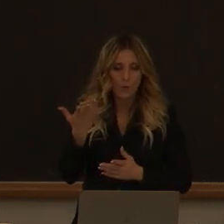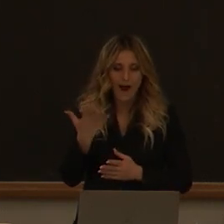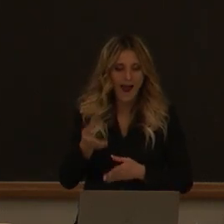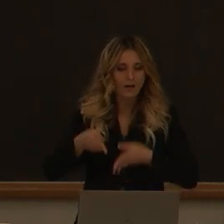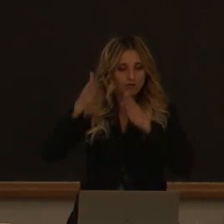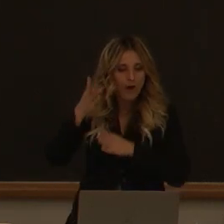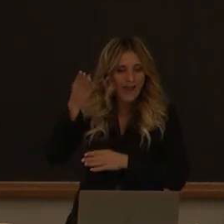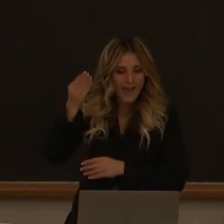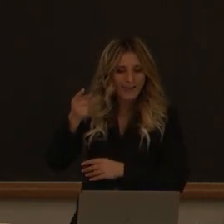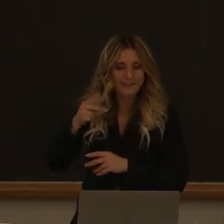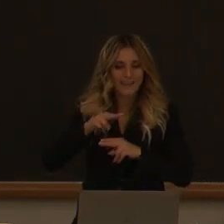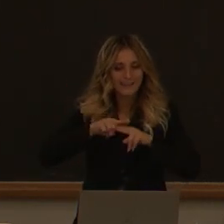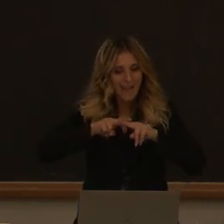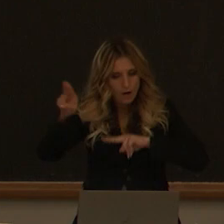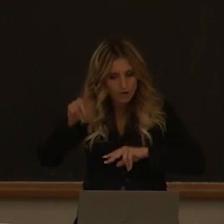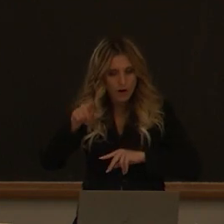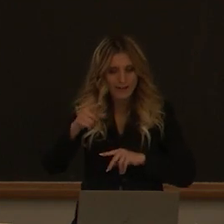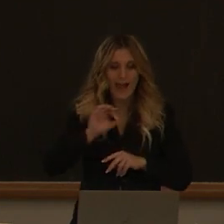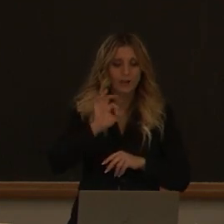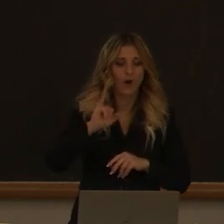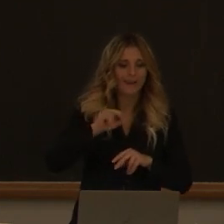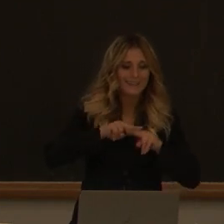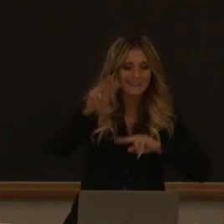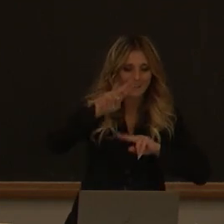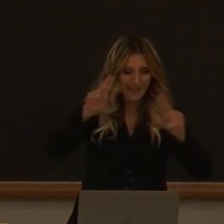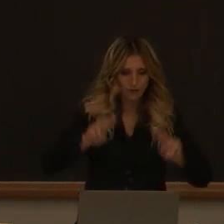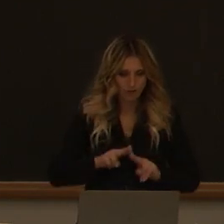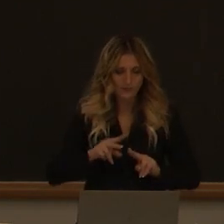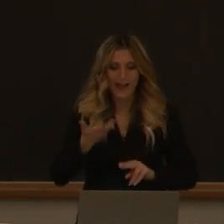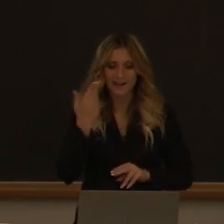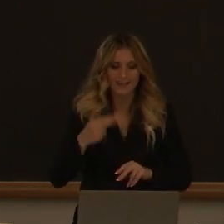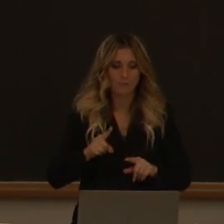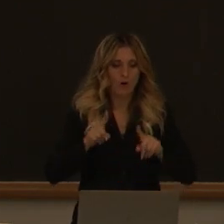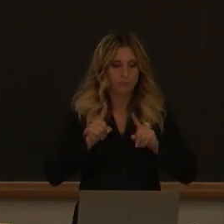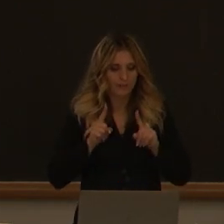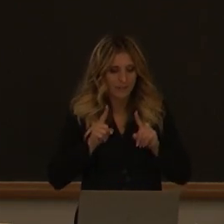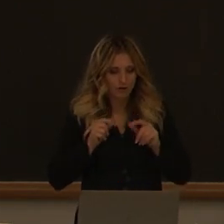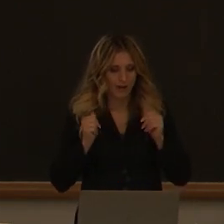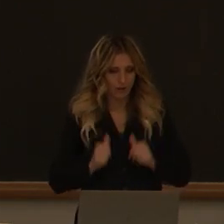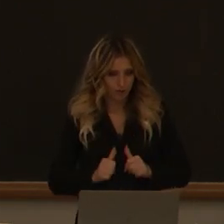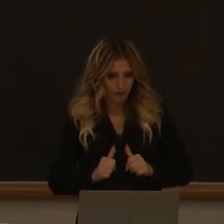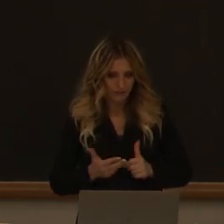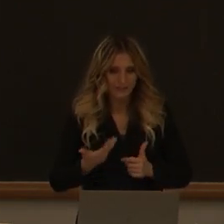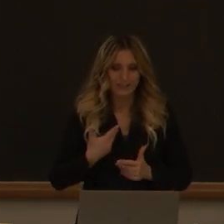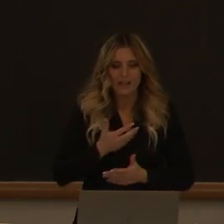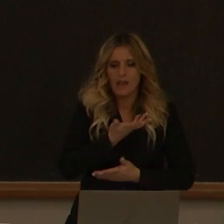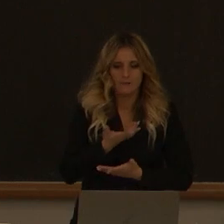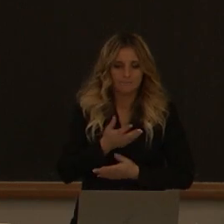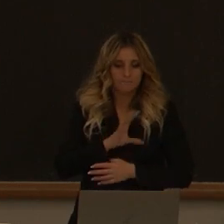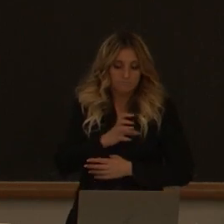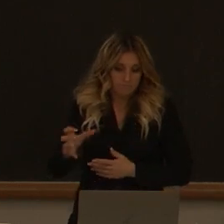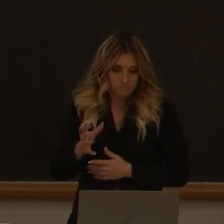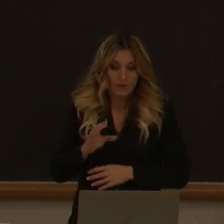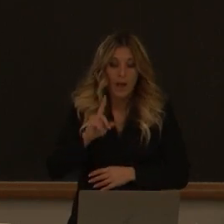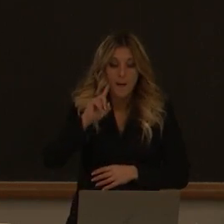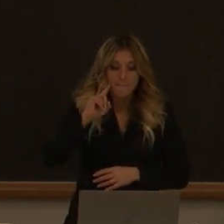organismi nazionali e internazionali come le agenzie ambientali, la protezione civile, i consorzi di bonifica, eccetera, ma